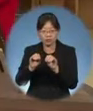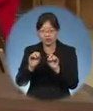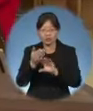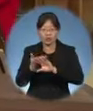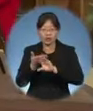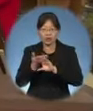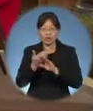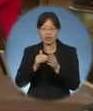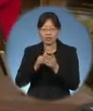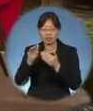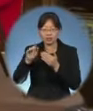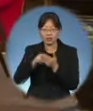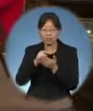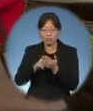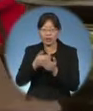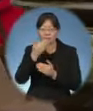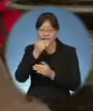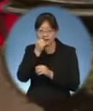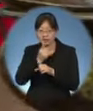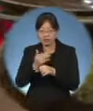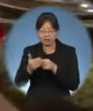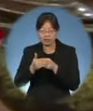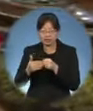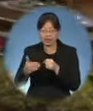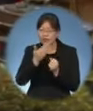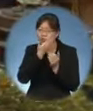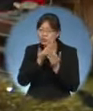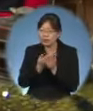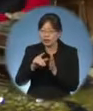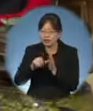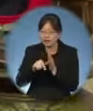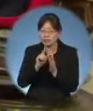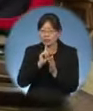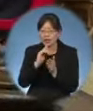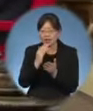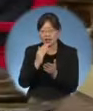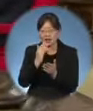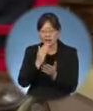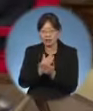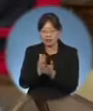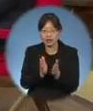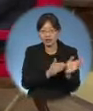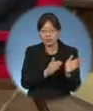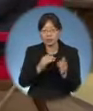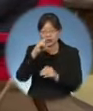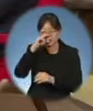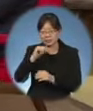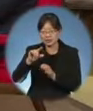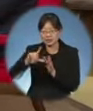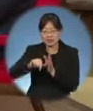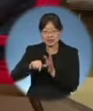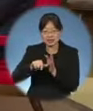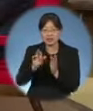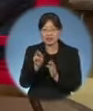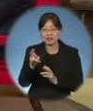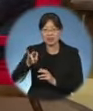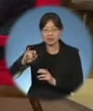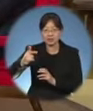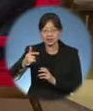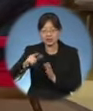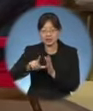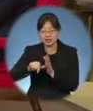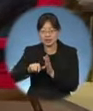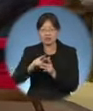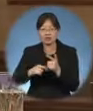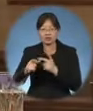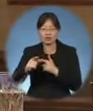인간은 그 이후에 보상은 가능하기 때문에 결정적 시기라는 말보다는 예민기, 예민한 시기 예, 이렇게 예.